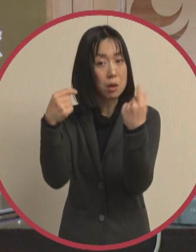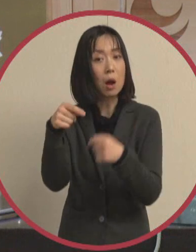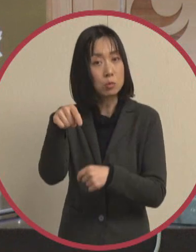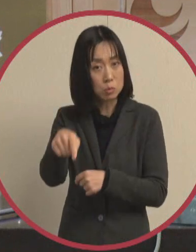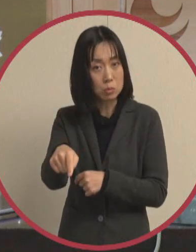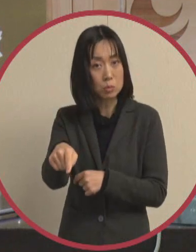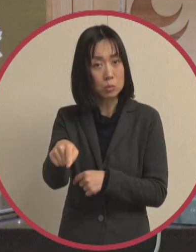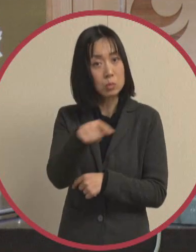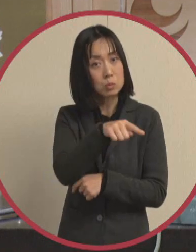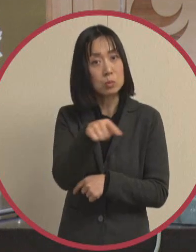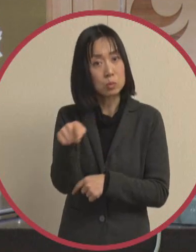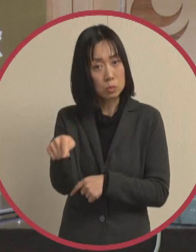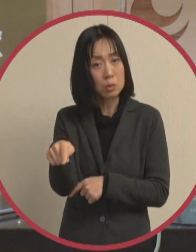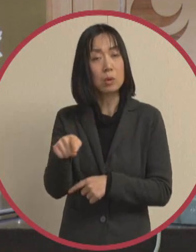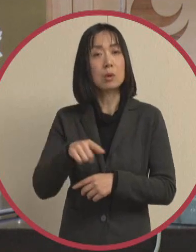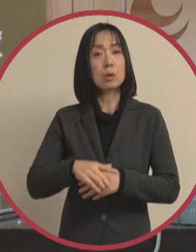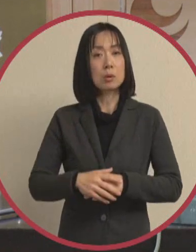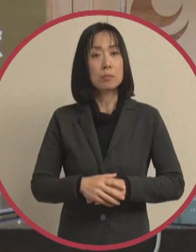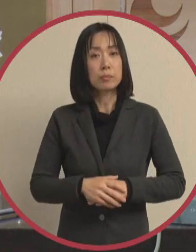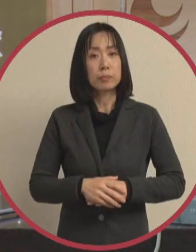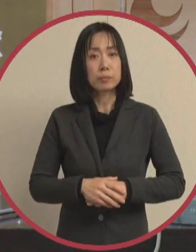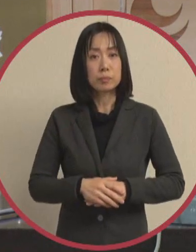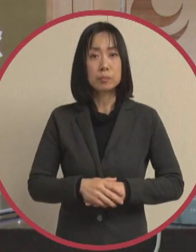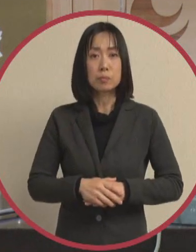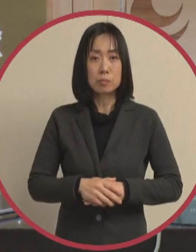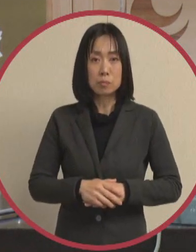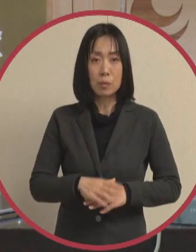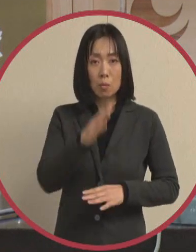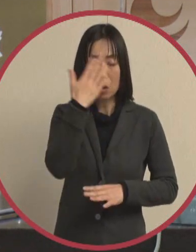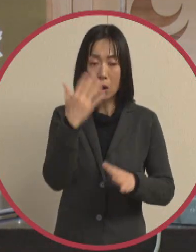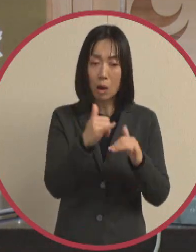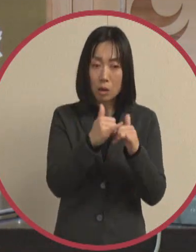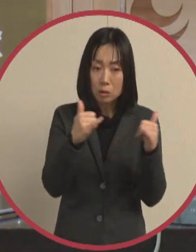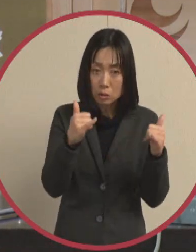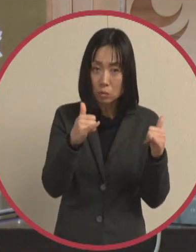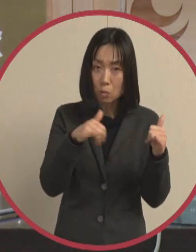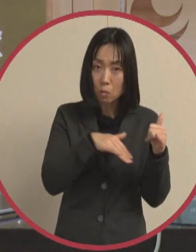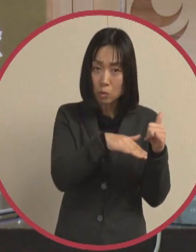この、まあ、若い人たちのですね、